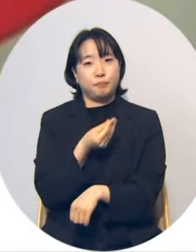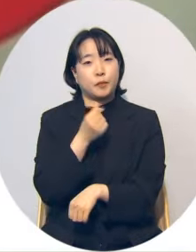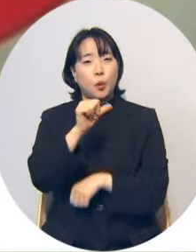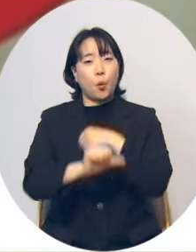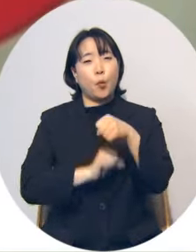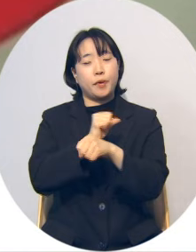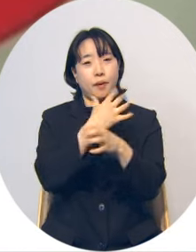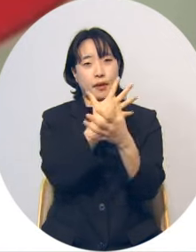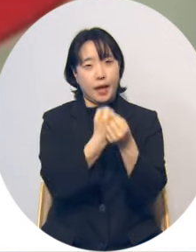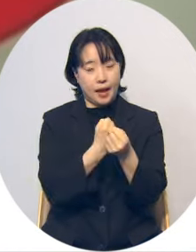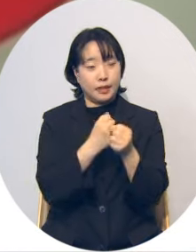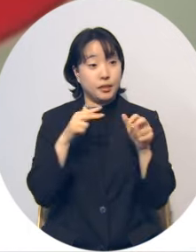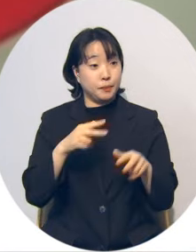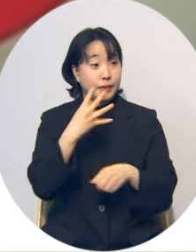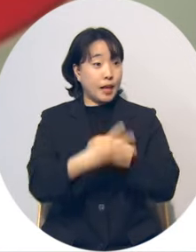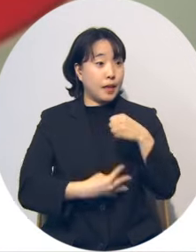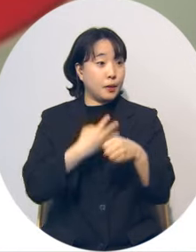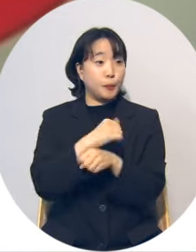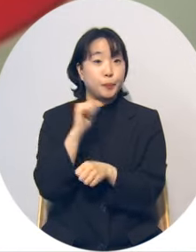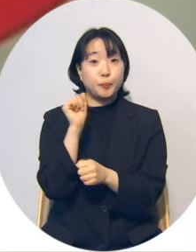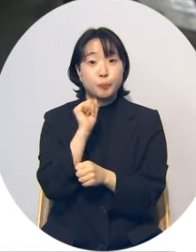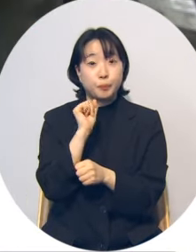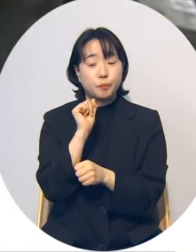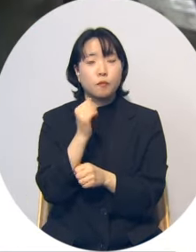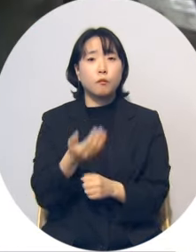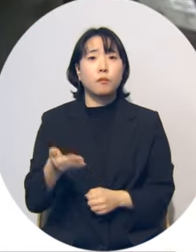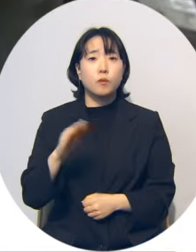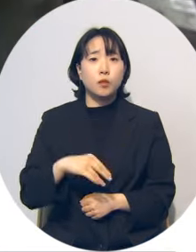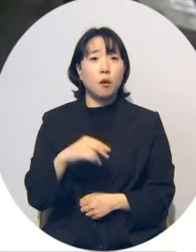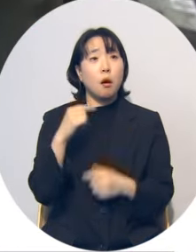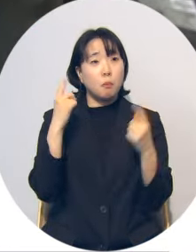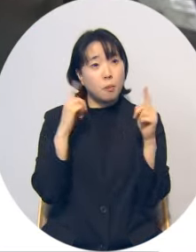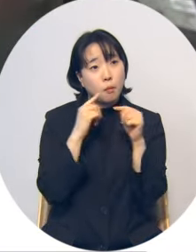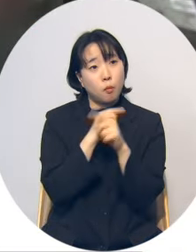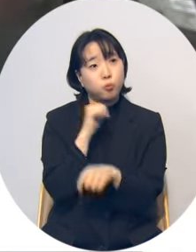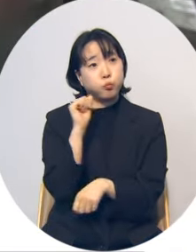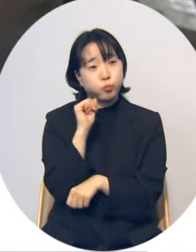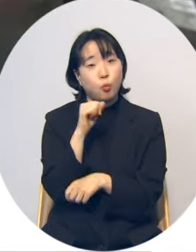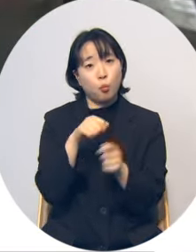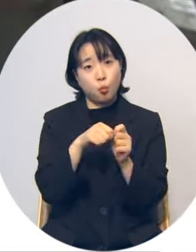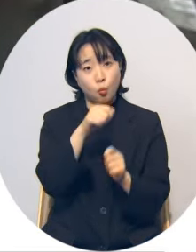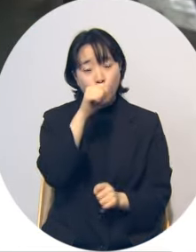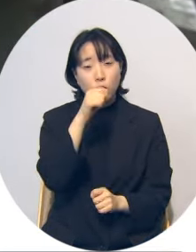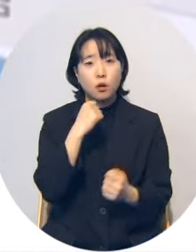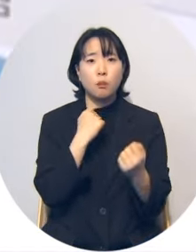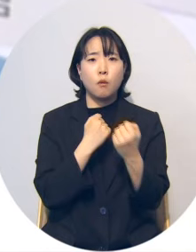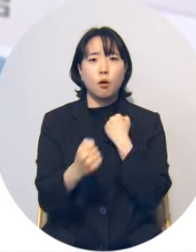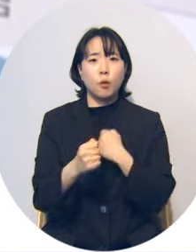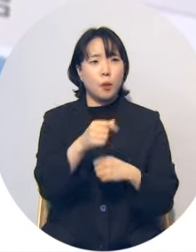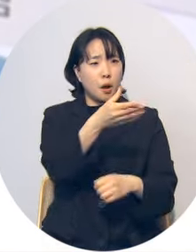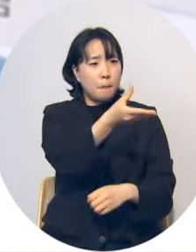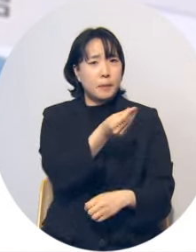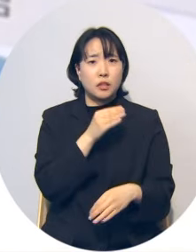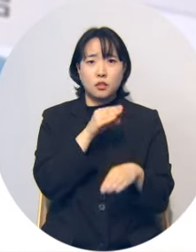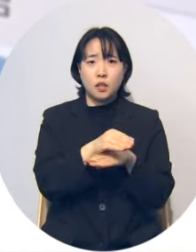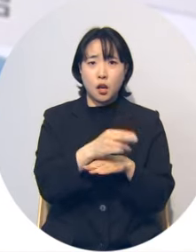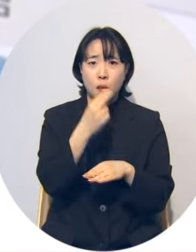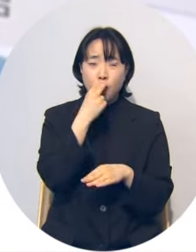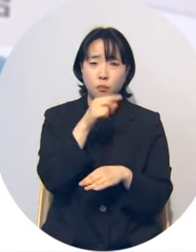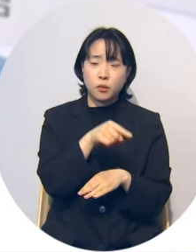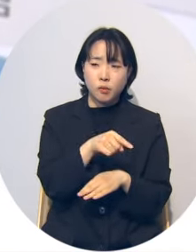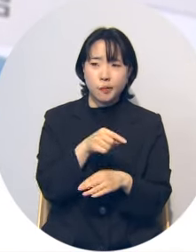지금 4년째 타고 다니고 있는데요 운전을 매일 하고 다녔는데도 장기렌터카 경력은 운전